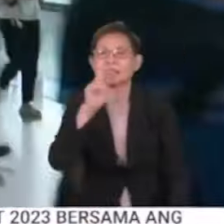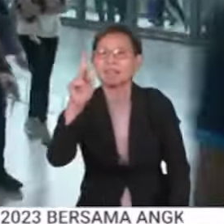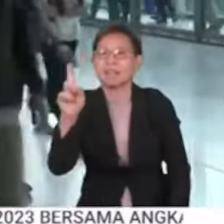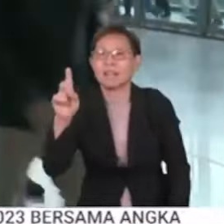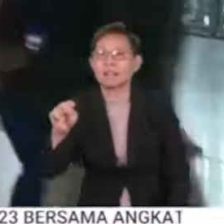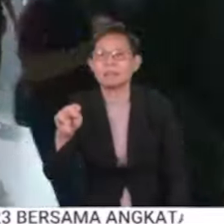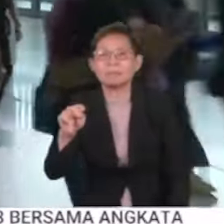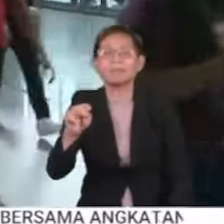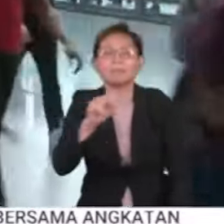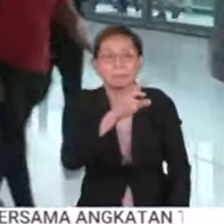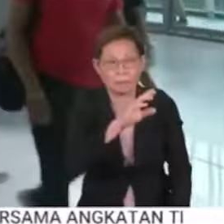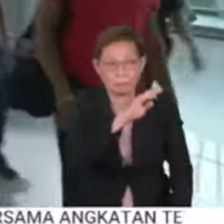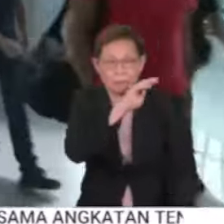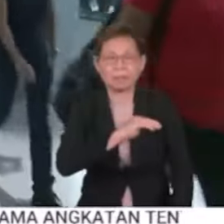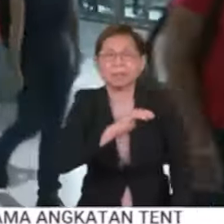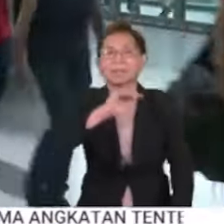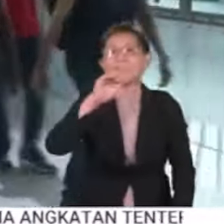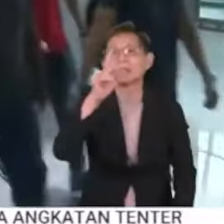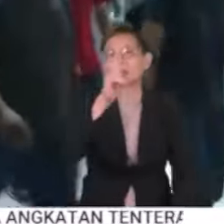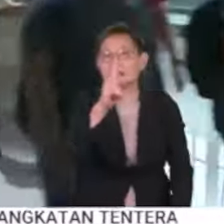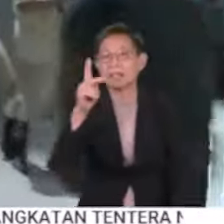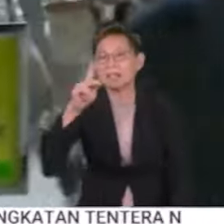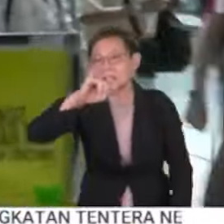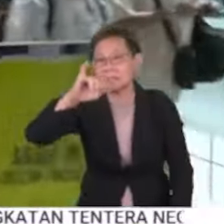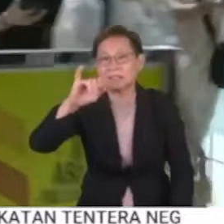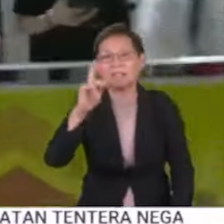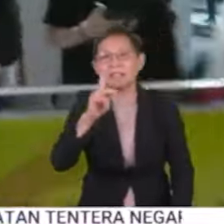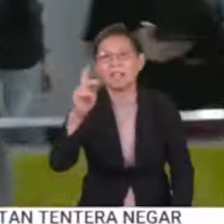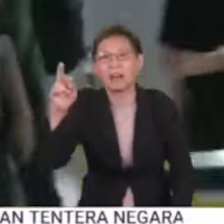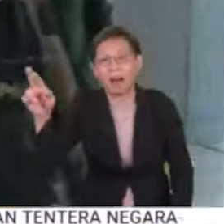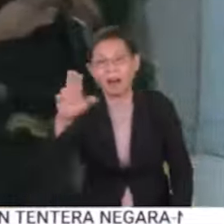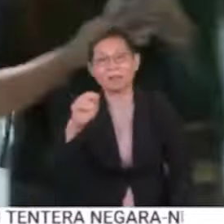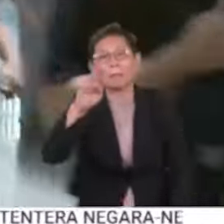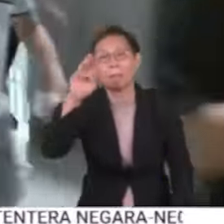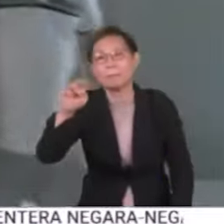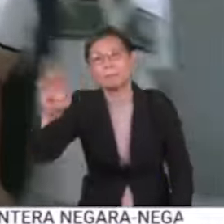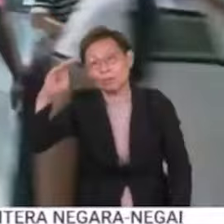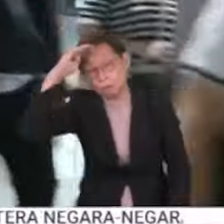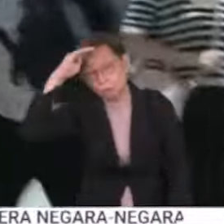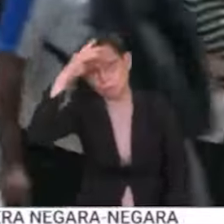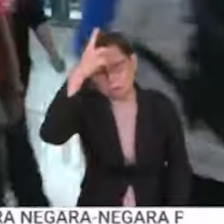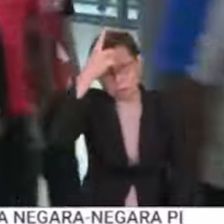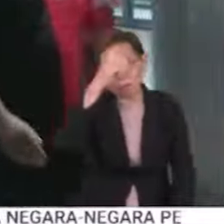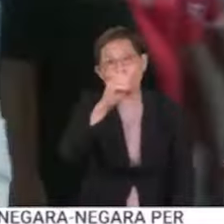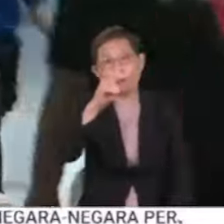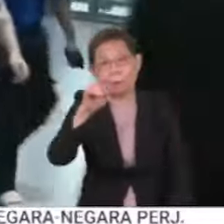nasutian Ismail menteri kerja Raya Datuk Seri Alexander natantalingki dan menteri besar Johor Datuk on Hafiz kazi